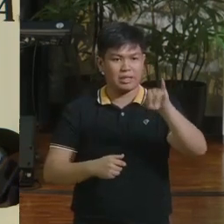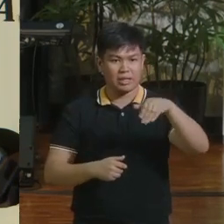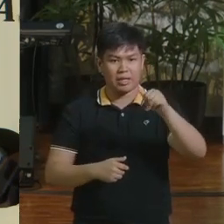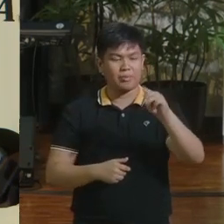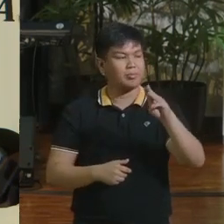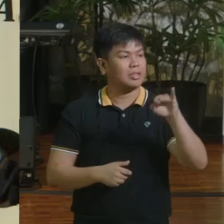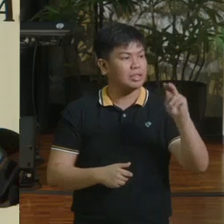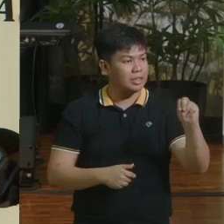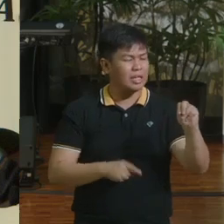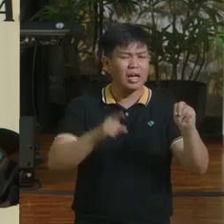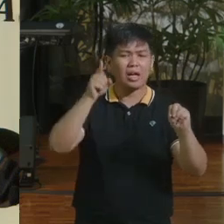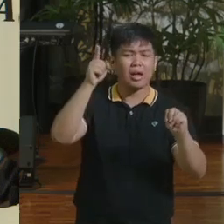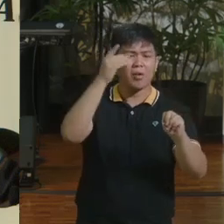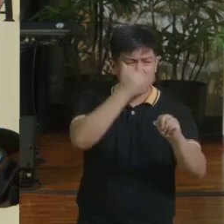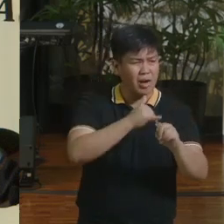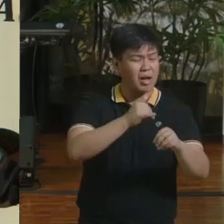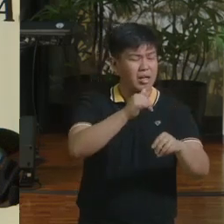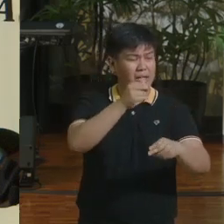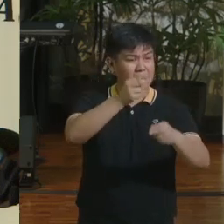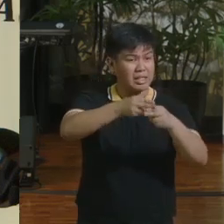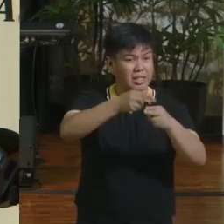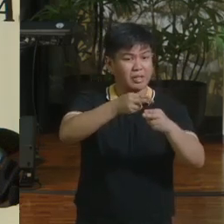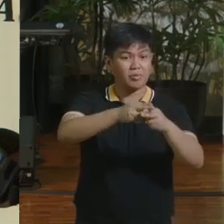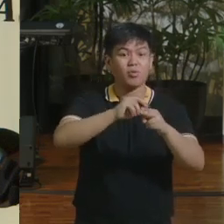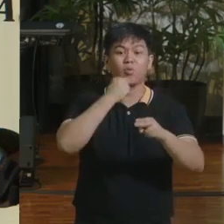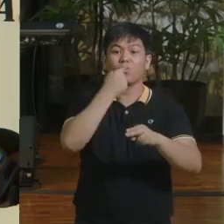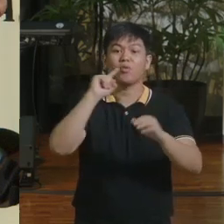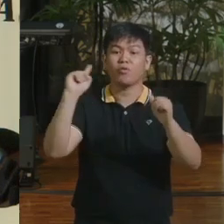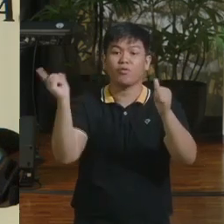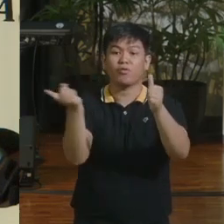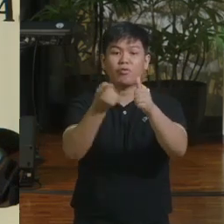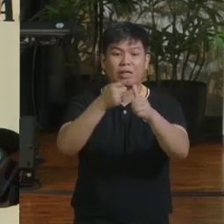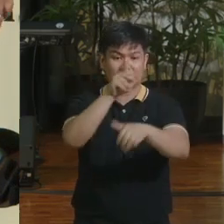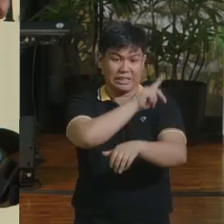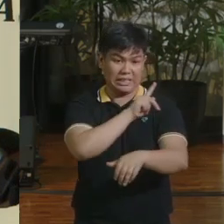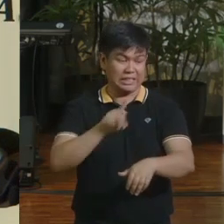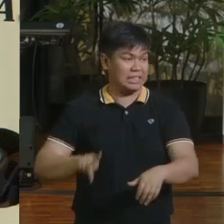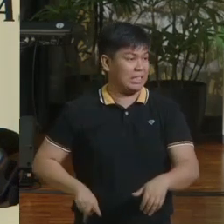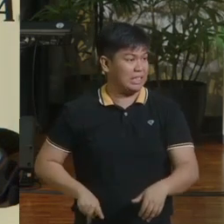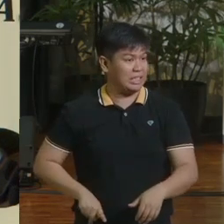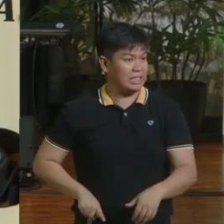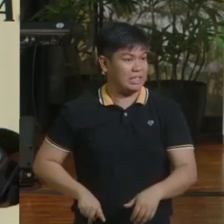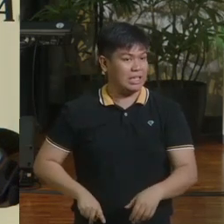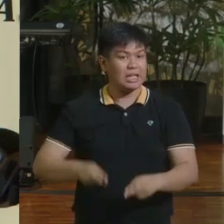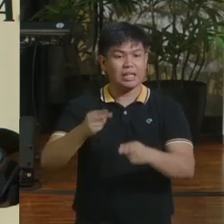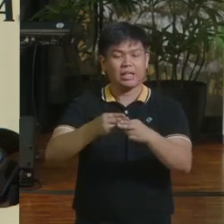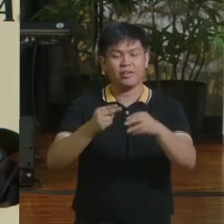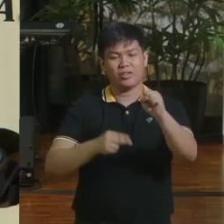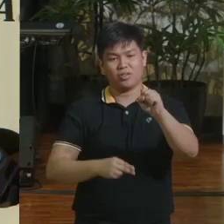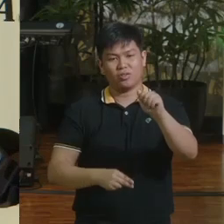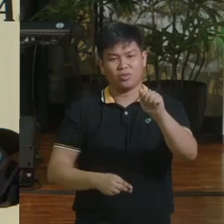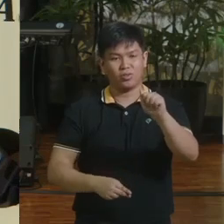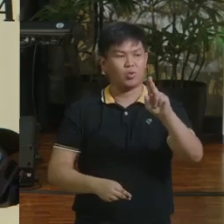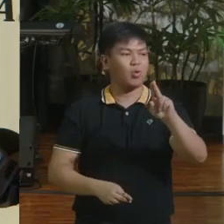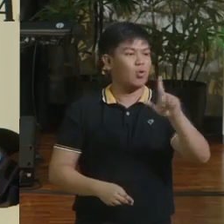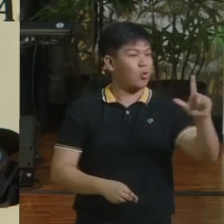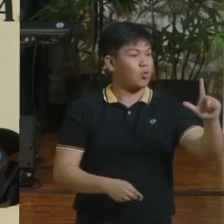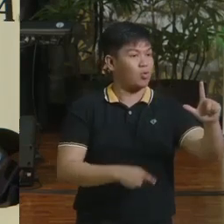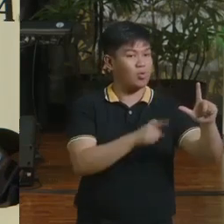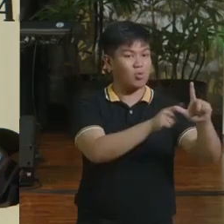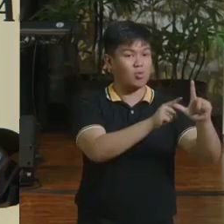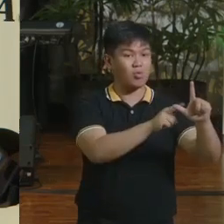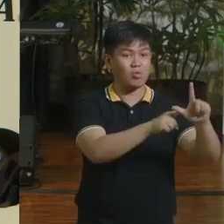Saul. Dahil ang first king of Israel ay taga Benjamin at ang pangalan niya ay si